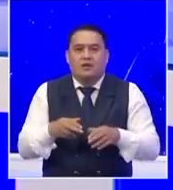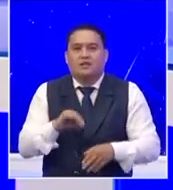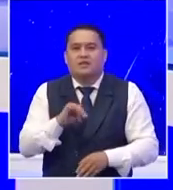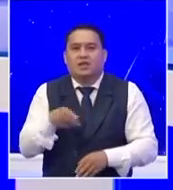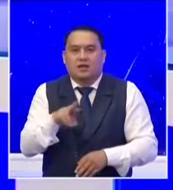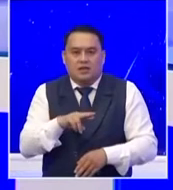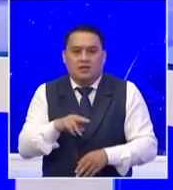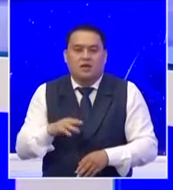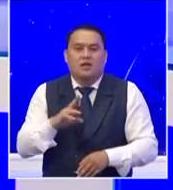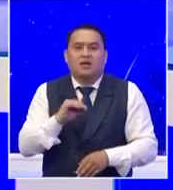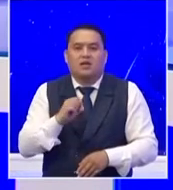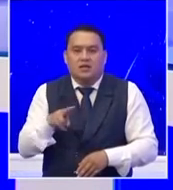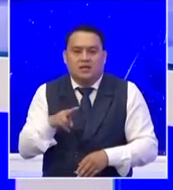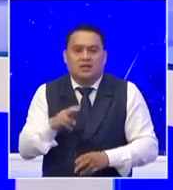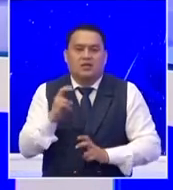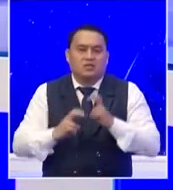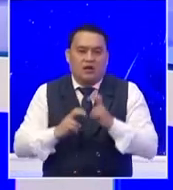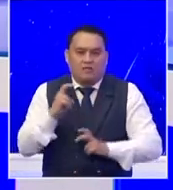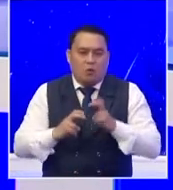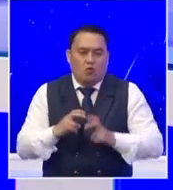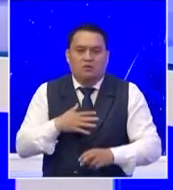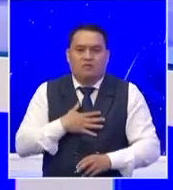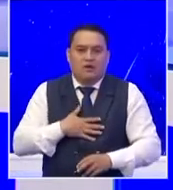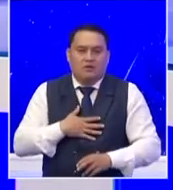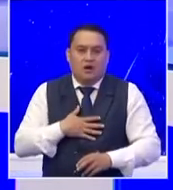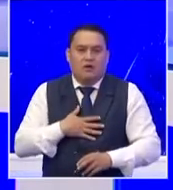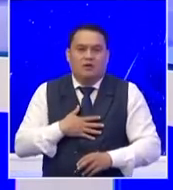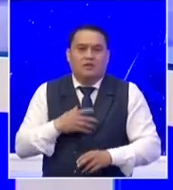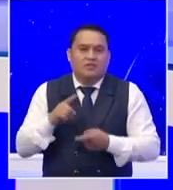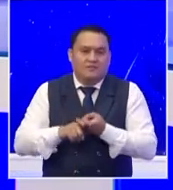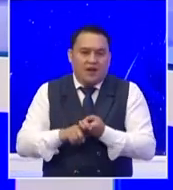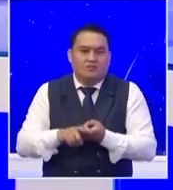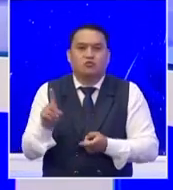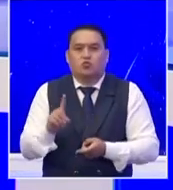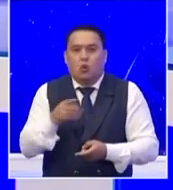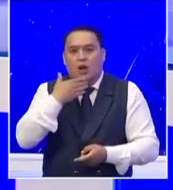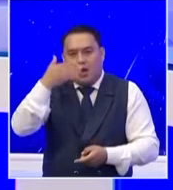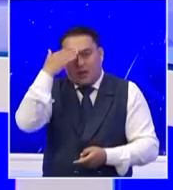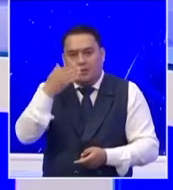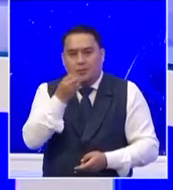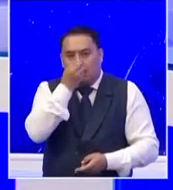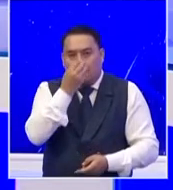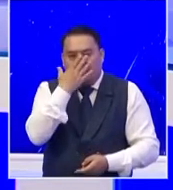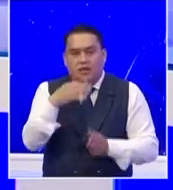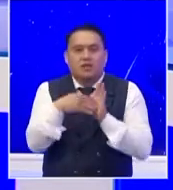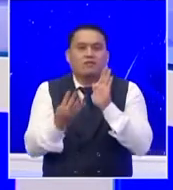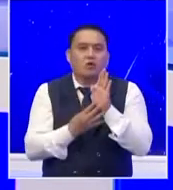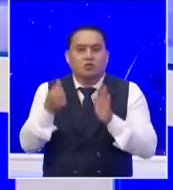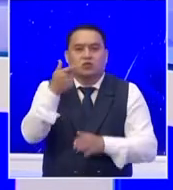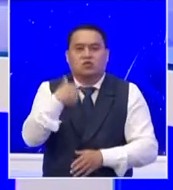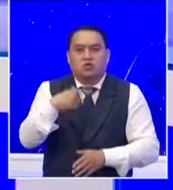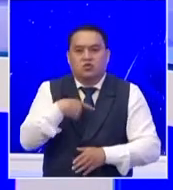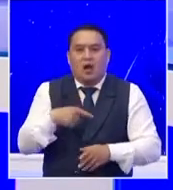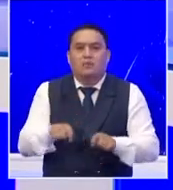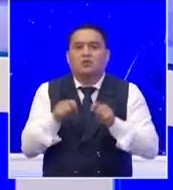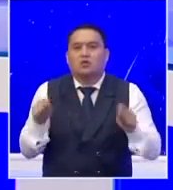исландской китобойной индустрии и так шли неважно. Прежде всего связано с тем, что летом 2019 года Япония, главный